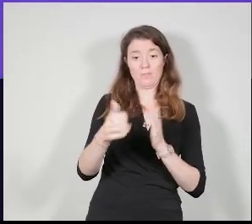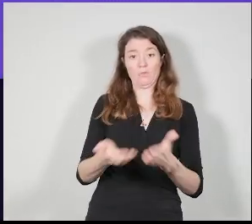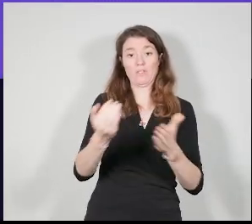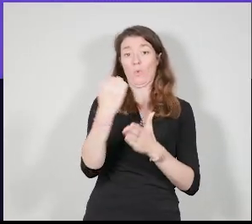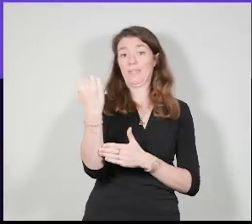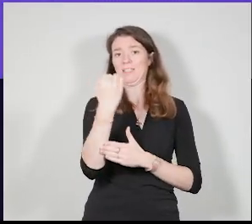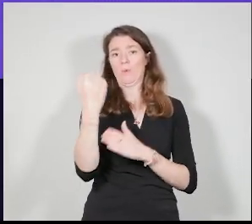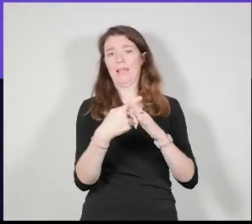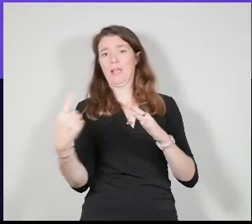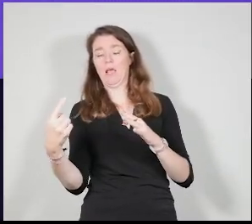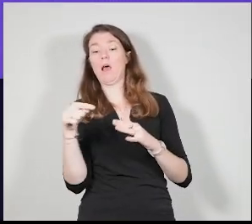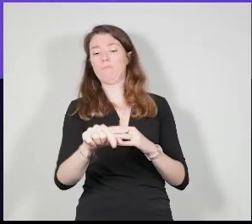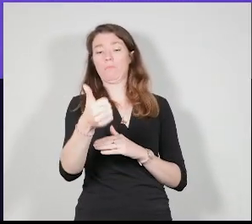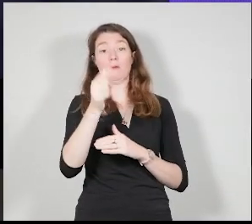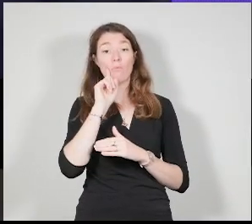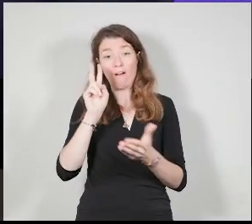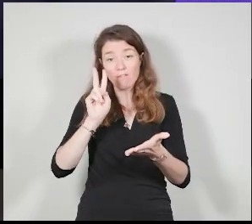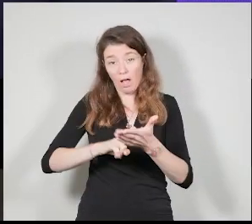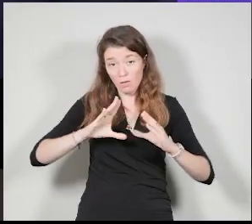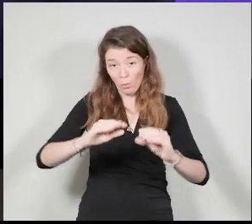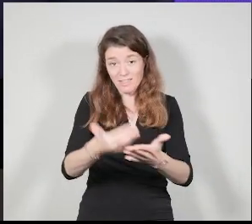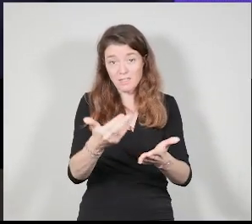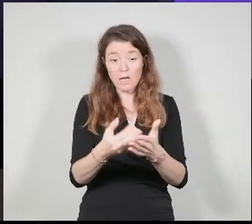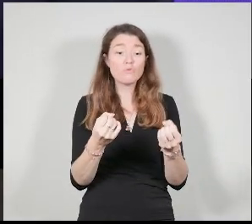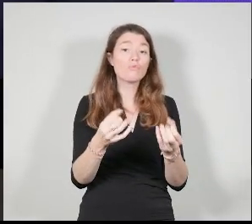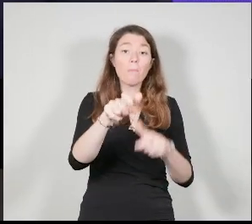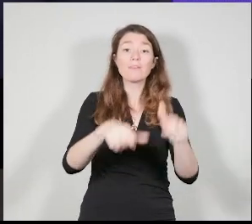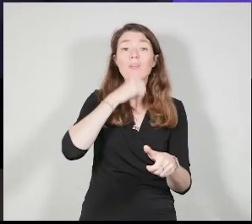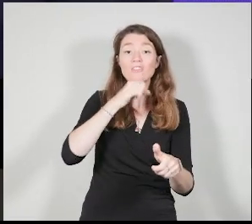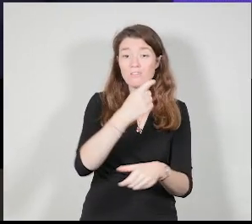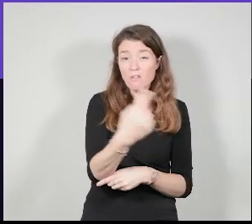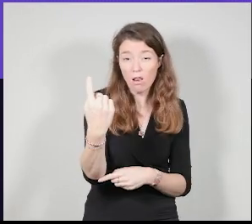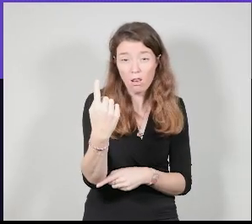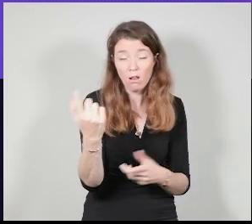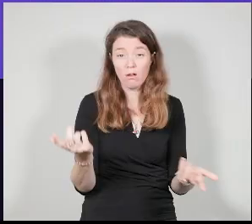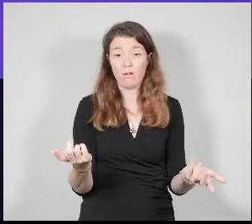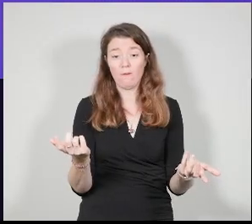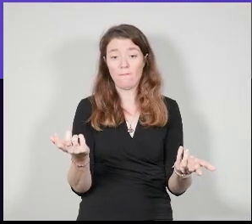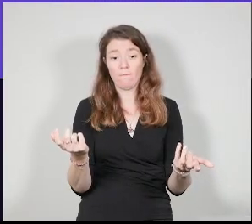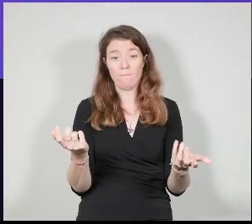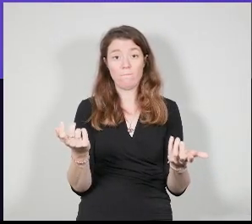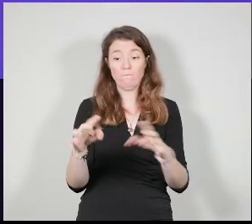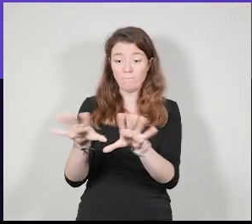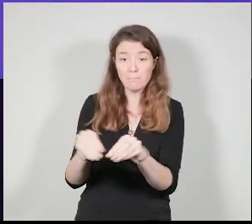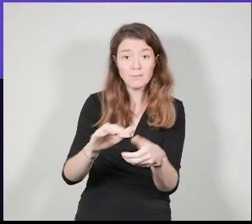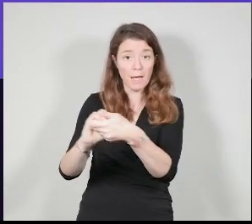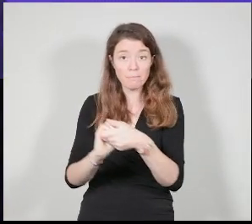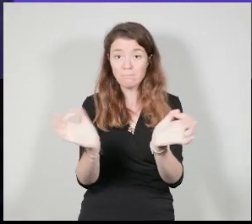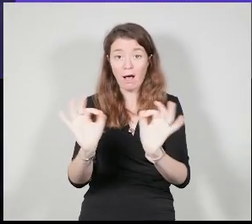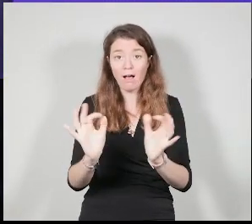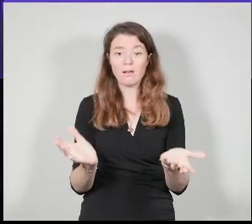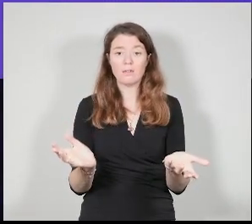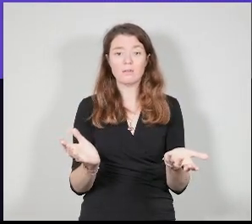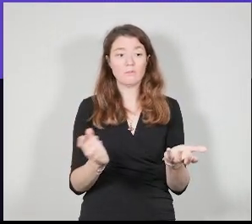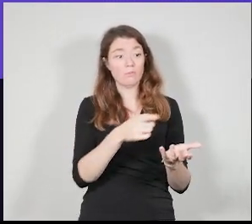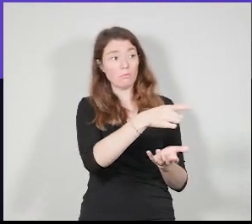que c'est quand même une réalité massive des personnes âgées que l'activité professionnelle